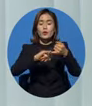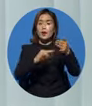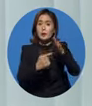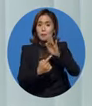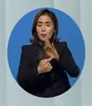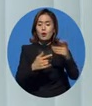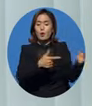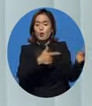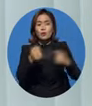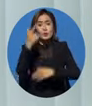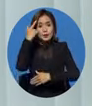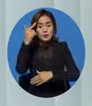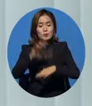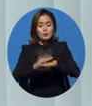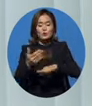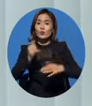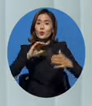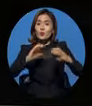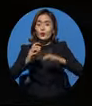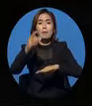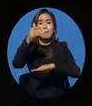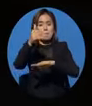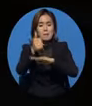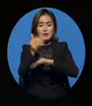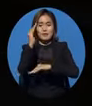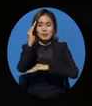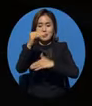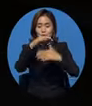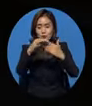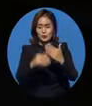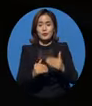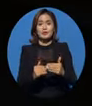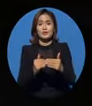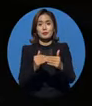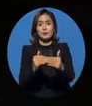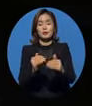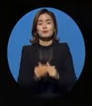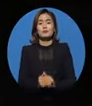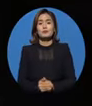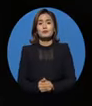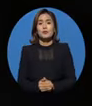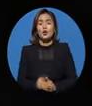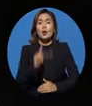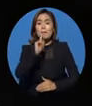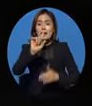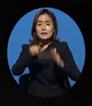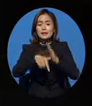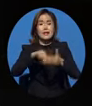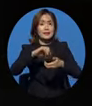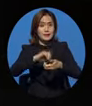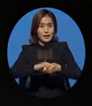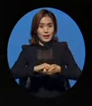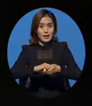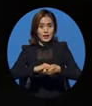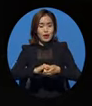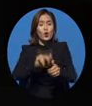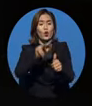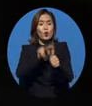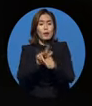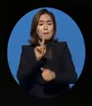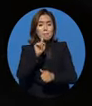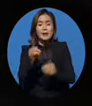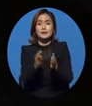공통 질문과 주도권 토론 그리고 마무리 발언 으로 진행됩니다 또 발언 시간이 제한되는 데에 후보자가